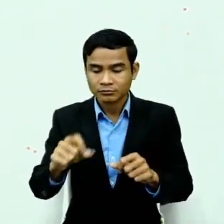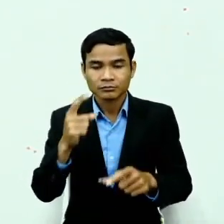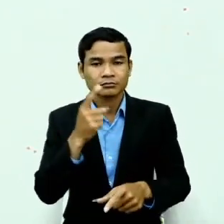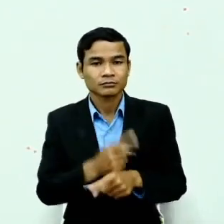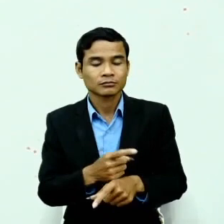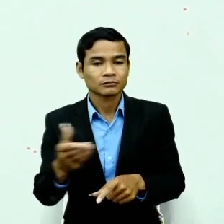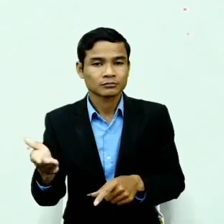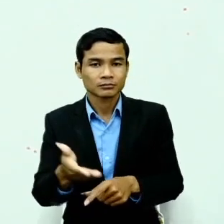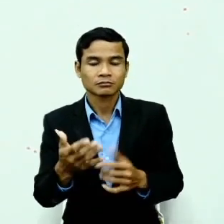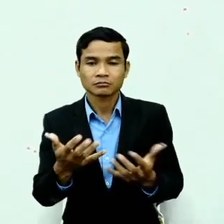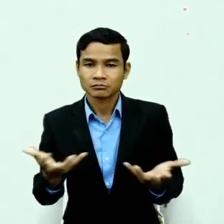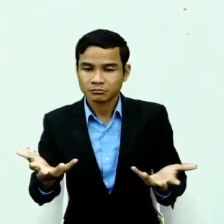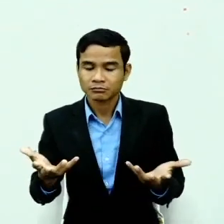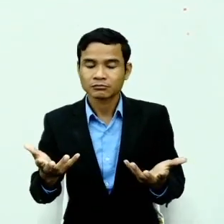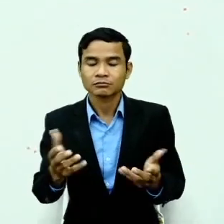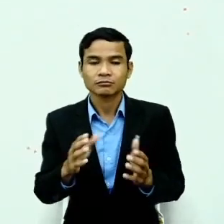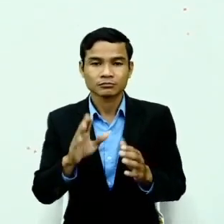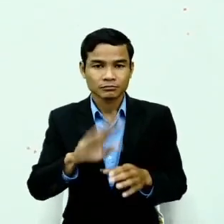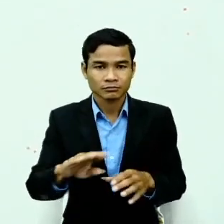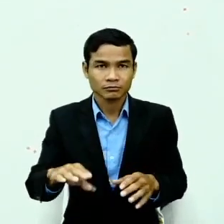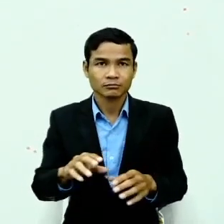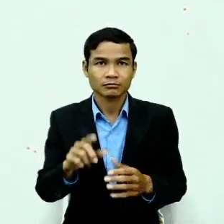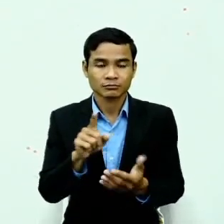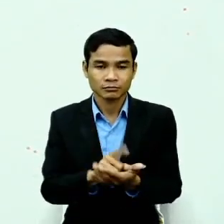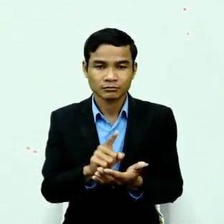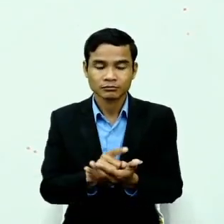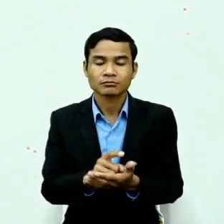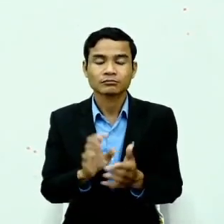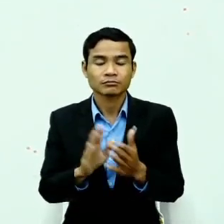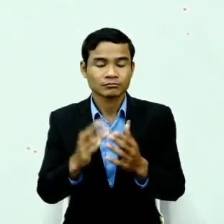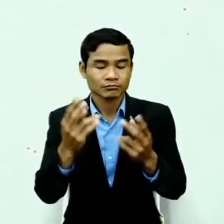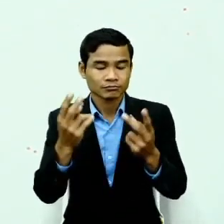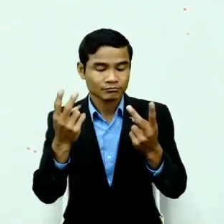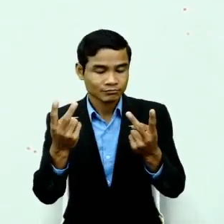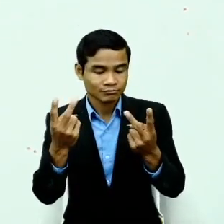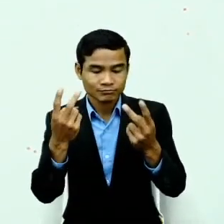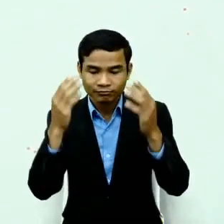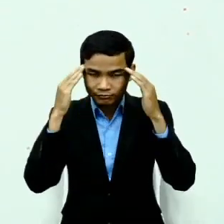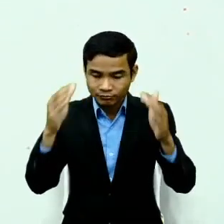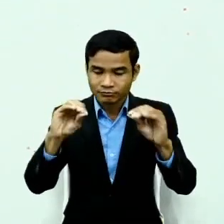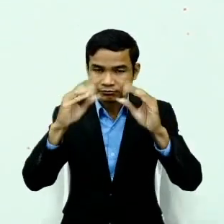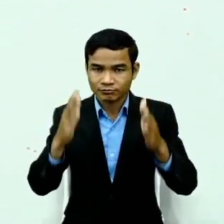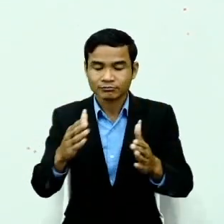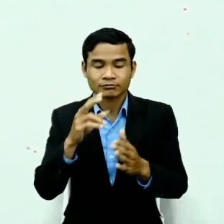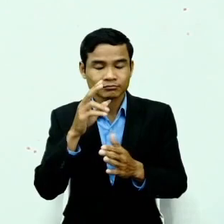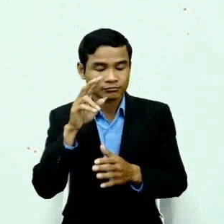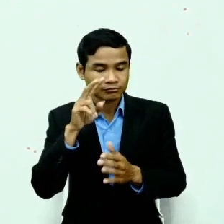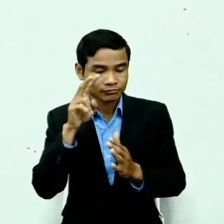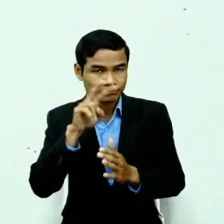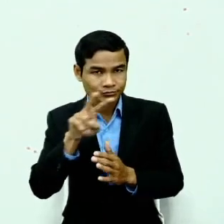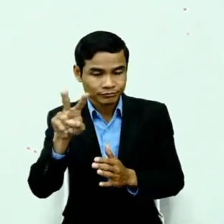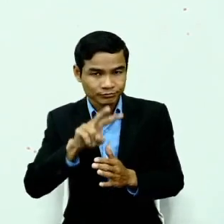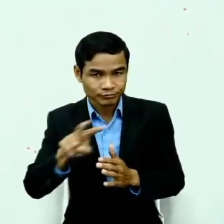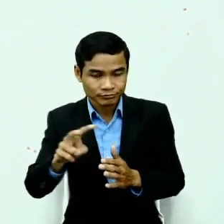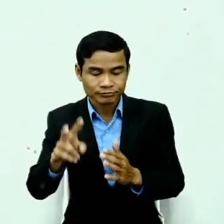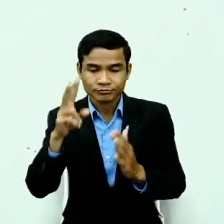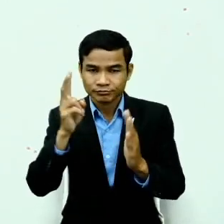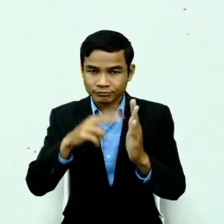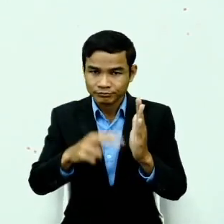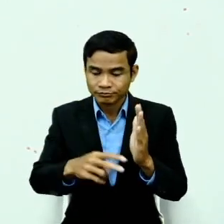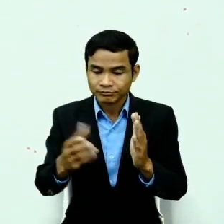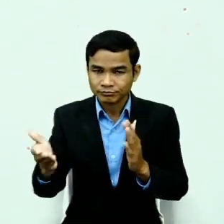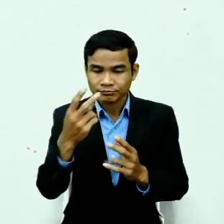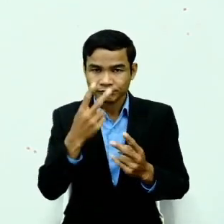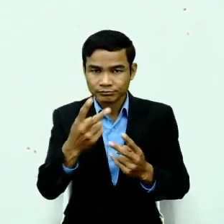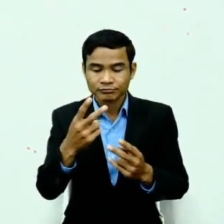trầm trớ rư coi dàng ná chà con trớ chà dù con trớ chẳng sẽ đáp chà nè có lúc nâng an ai tập bật ở con sẽ đạp chị cùng